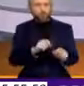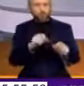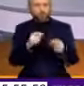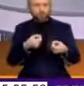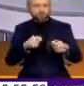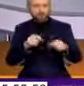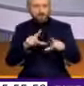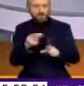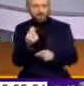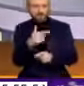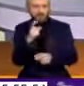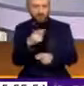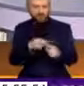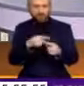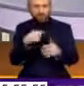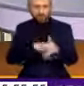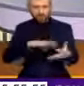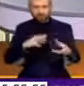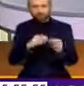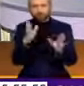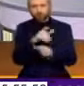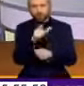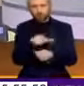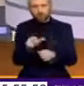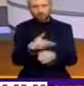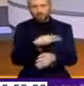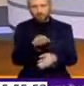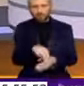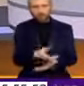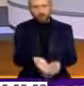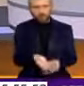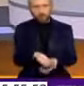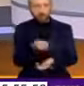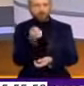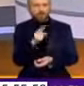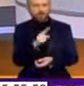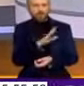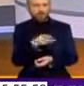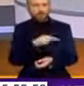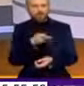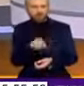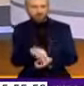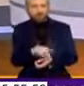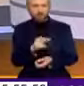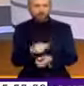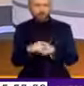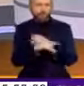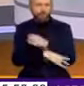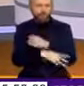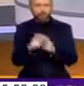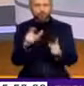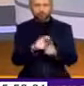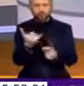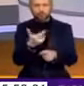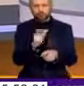зараз ціни на газ – це значить проекти людей на загибель. Тобто люди і жодні, ну не на загибель, а на, як мінімум на зубожіння, слово, яке зараз